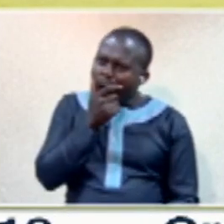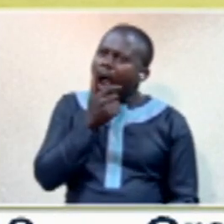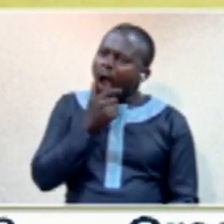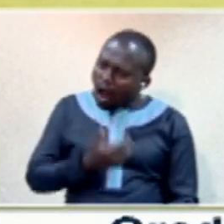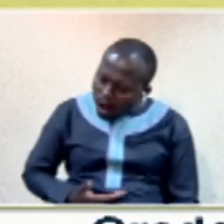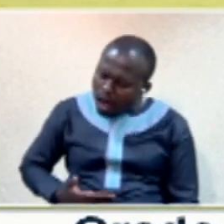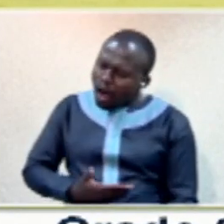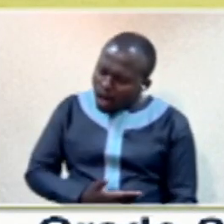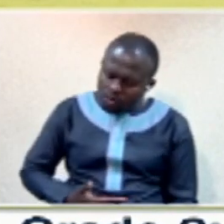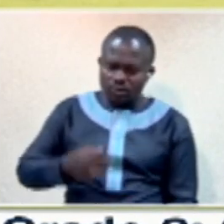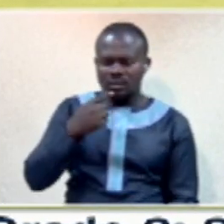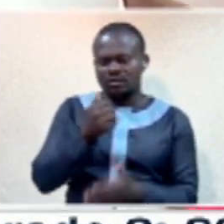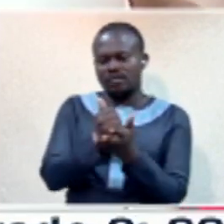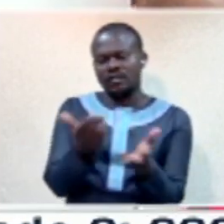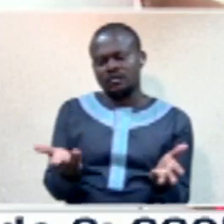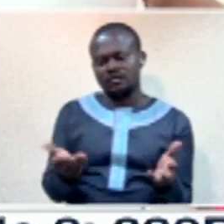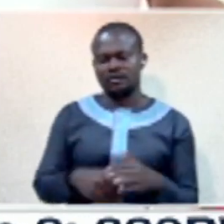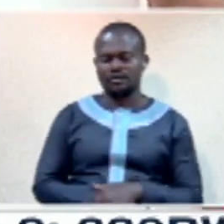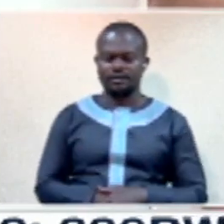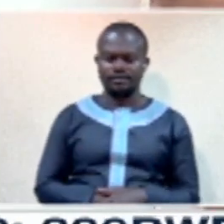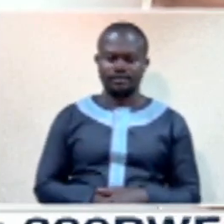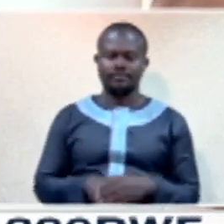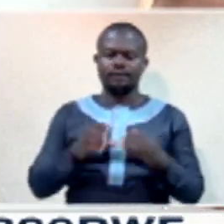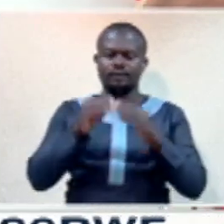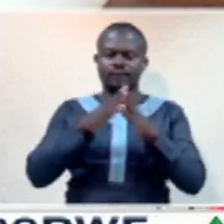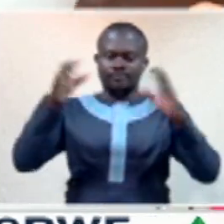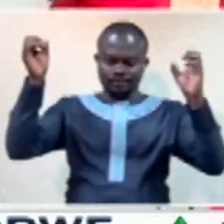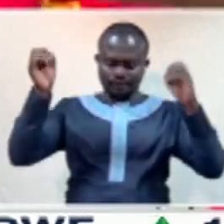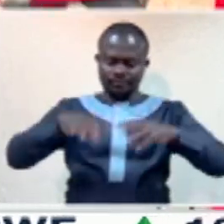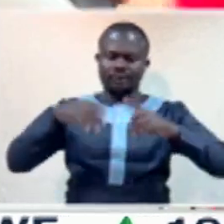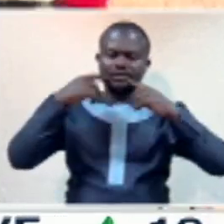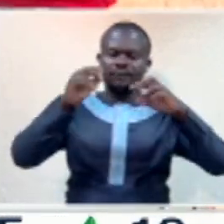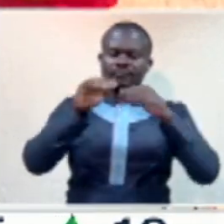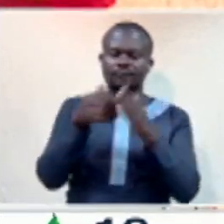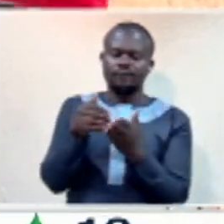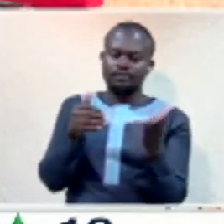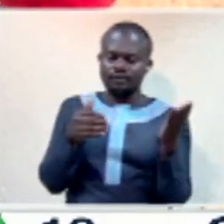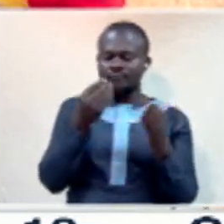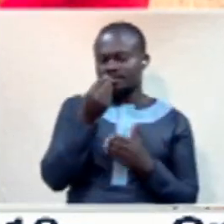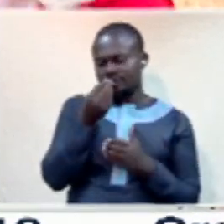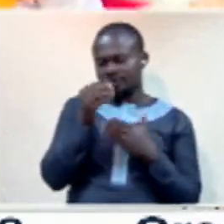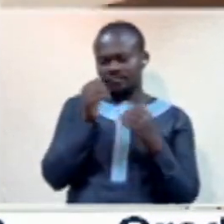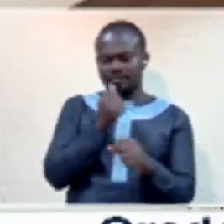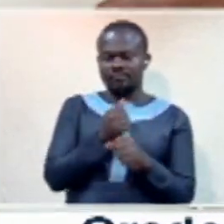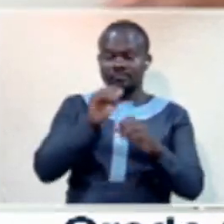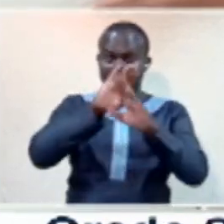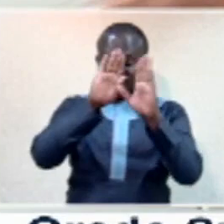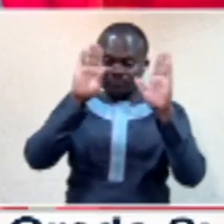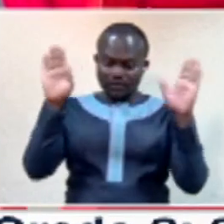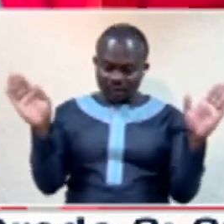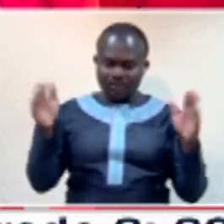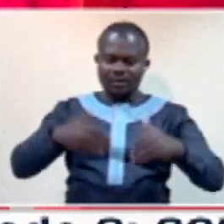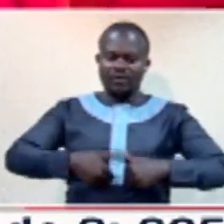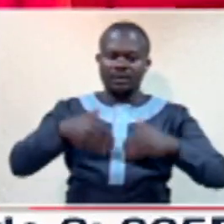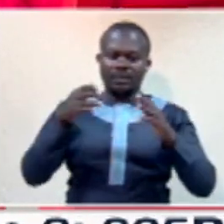agize ikibazo kugira ngo tumugereho byihuse umuyobozi w'umujyi wa Kigali kandi avuga ko gutanga ibi biribwa bizakorwa mu mucyo aho